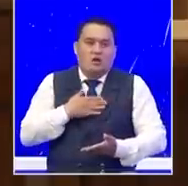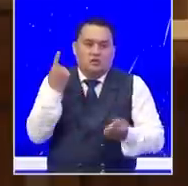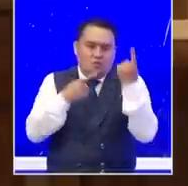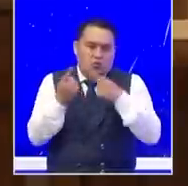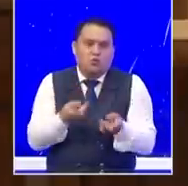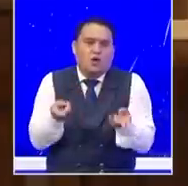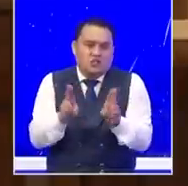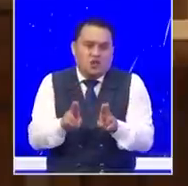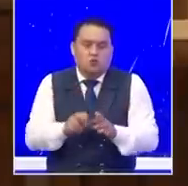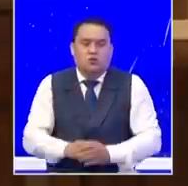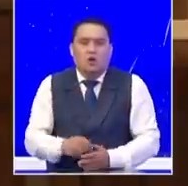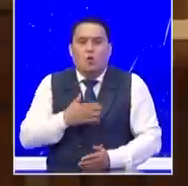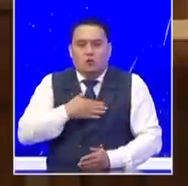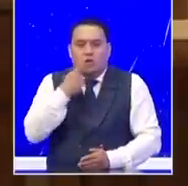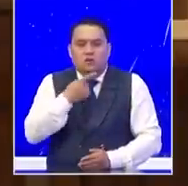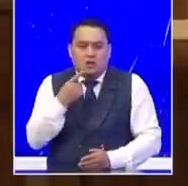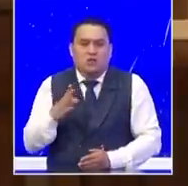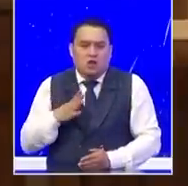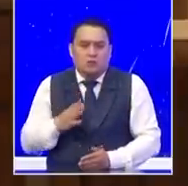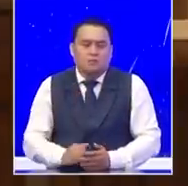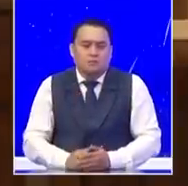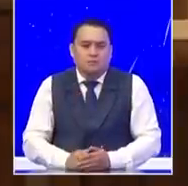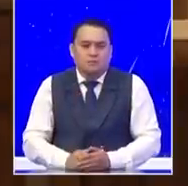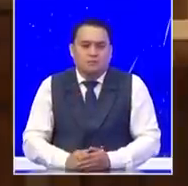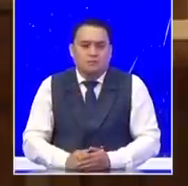творчестве останусь. Он мне так сказал.